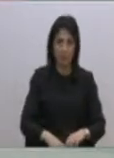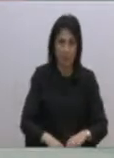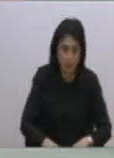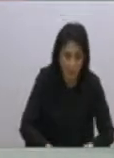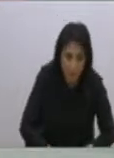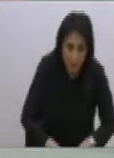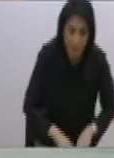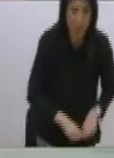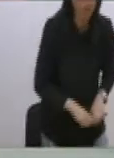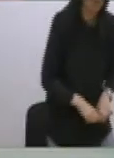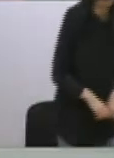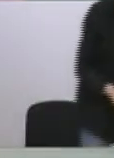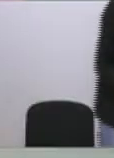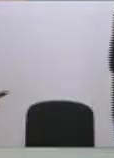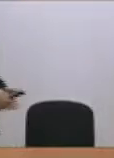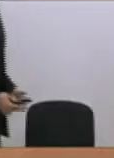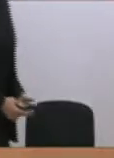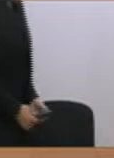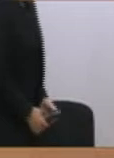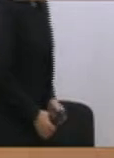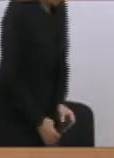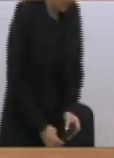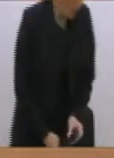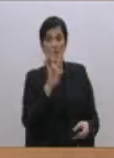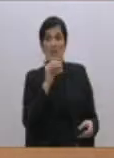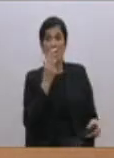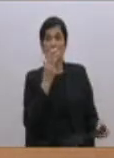კავდონე არანაცუში